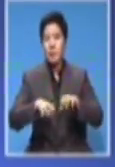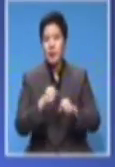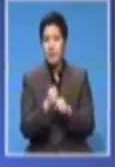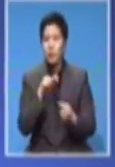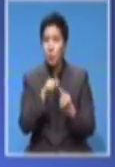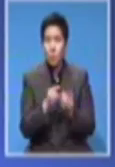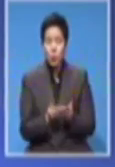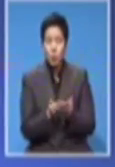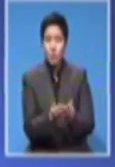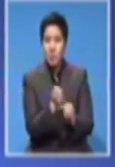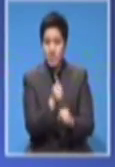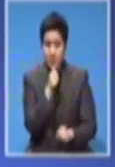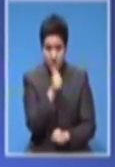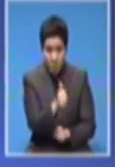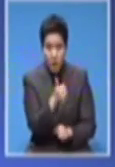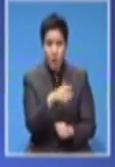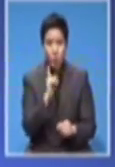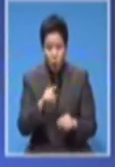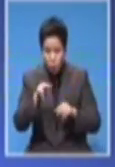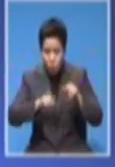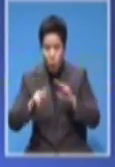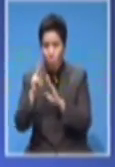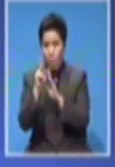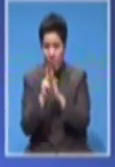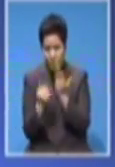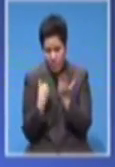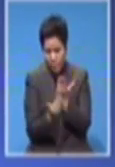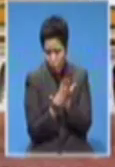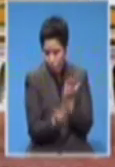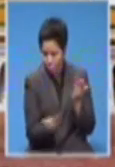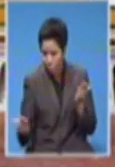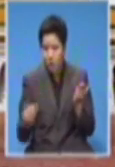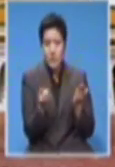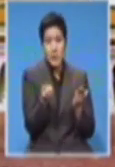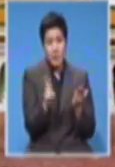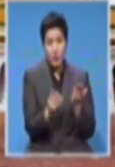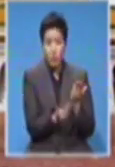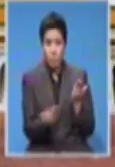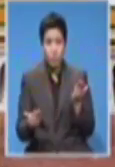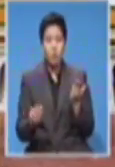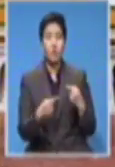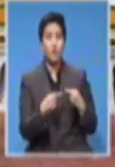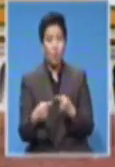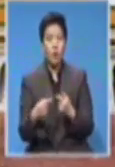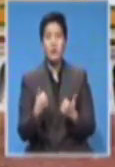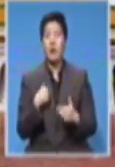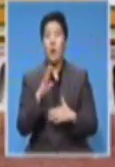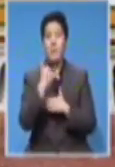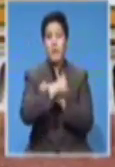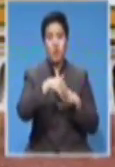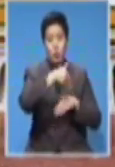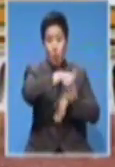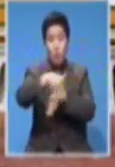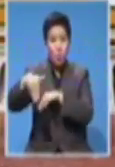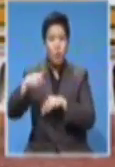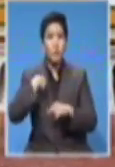ได้รวมทั้งจะต้องมีการเร่งพิจารณากฎหมายลูกอีกไม่น้อยกว่า17ฉบับนะครับสำหรับการปรับปรุงภายนอกประเทศก็คือต้องมีการจัดทำข้